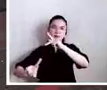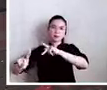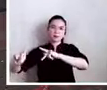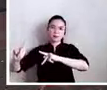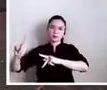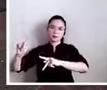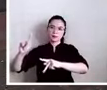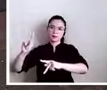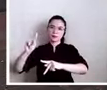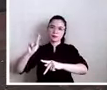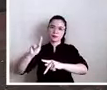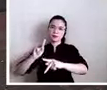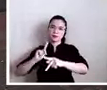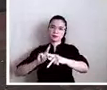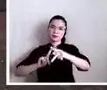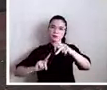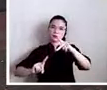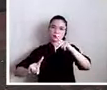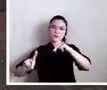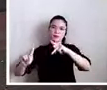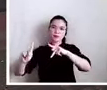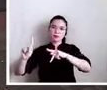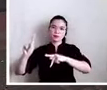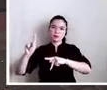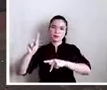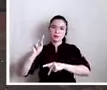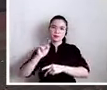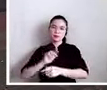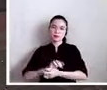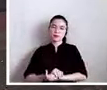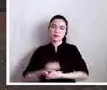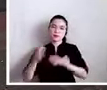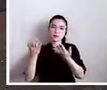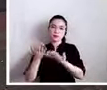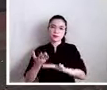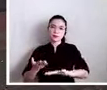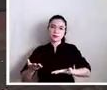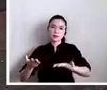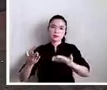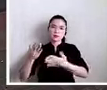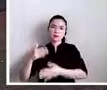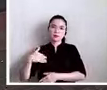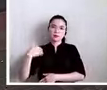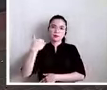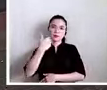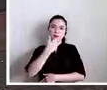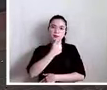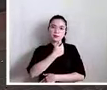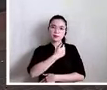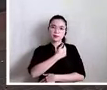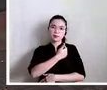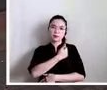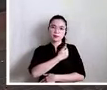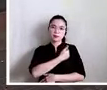katawahan ni ining among pamalya